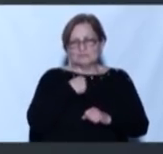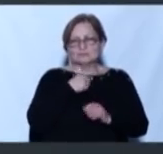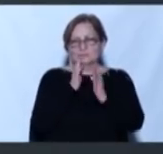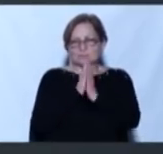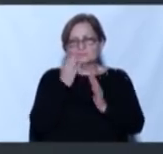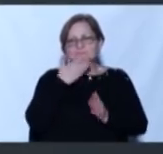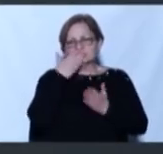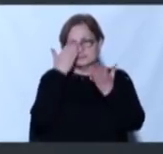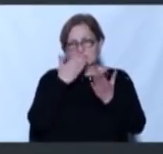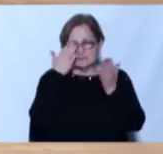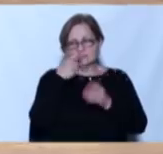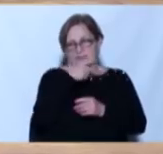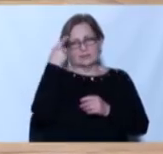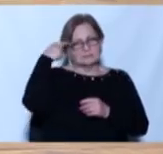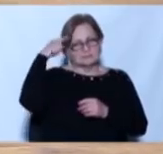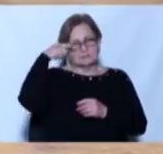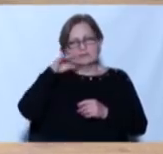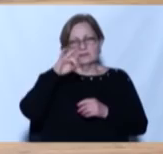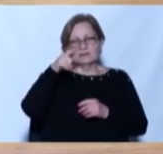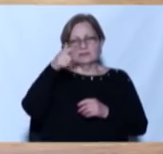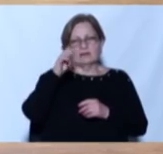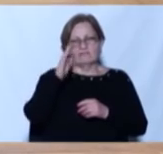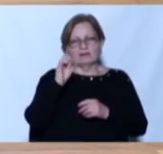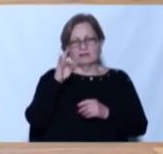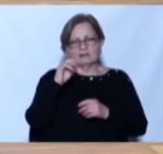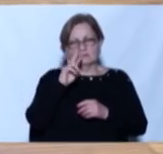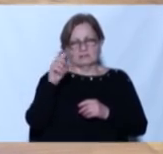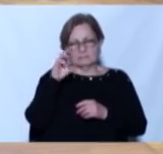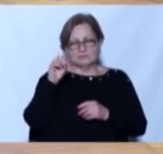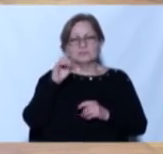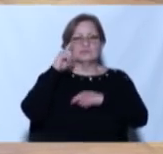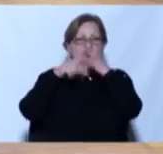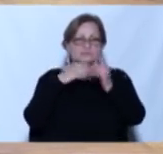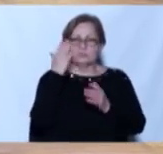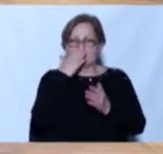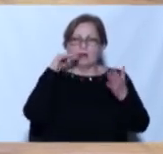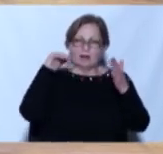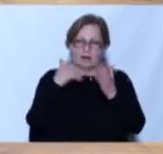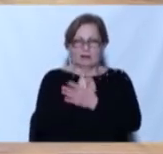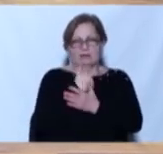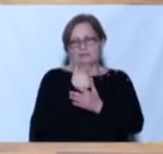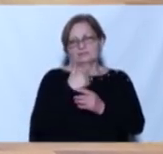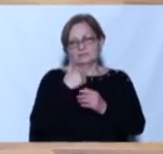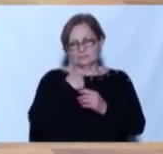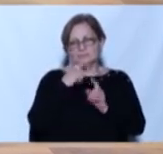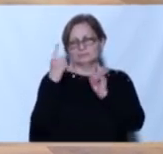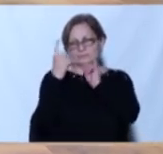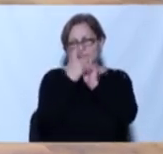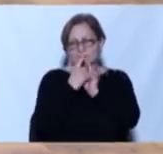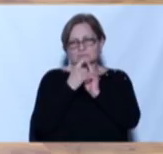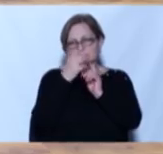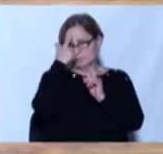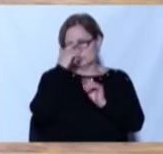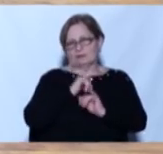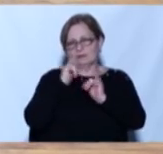იგავარაკები და შემდეგ გავკეთილზე უკვე ახალი ცოდნით გამდიდრებულები, ესე ვთქვათ, შევერკინოთ,